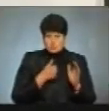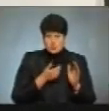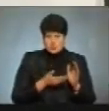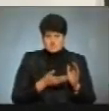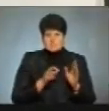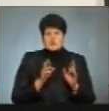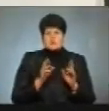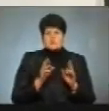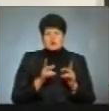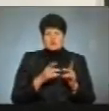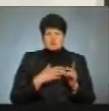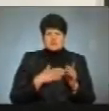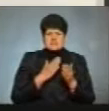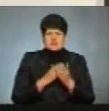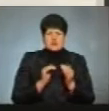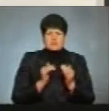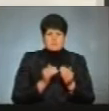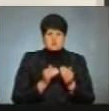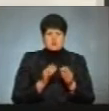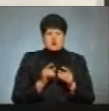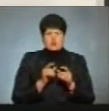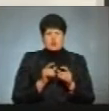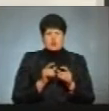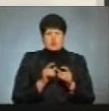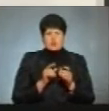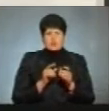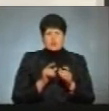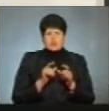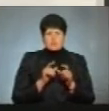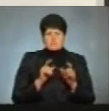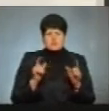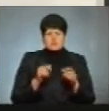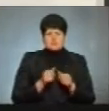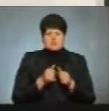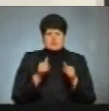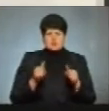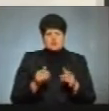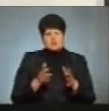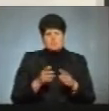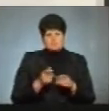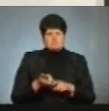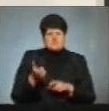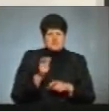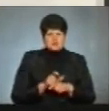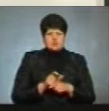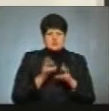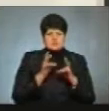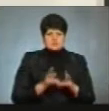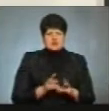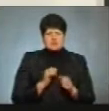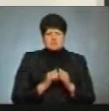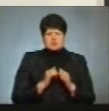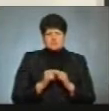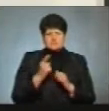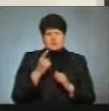році. Як у нас є обмеження, об'єкти підвищеної безпеки не частіше, як рік, як два роки, раз в два